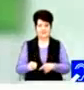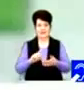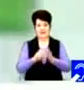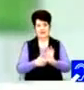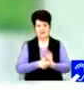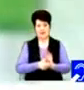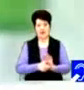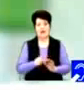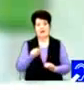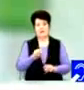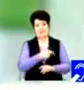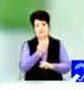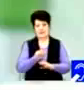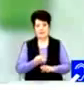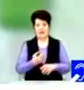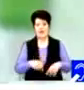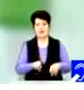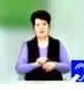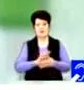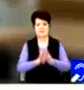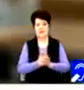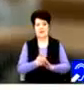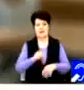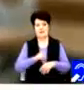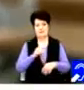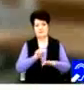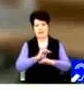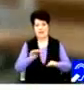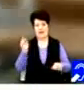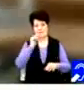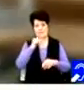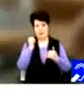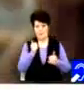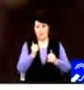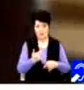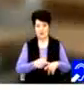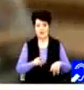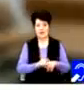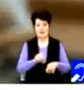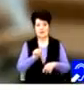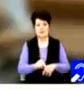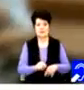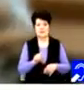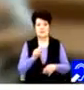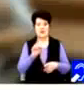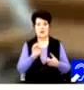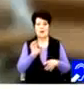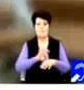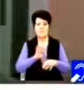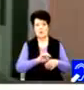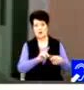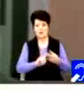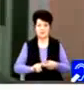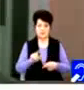Spitalului în prezent toți elevii sunt într o stare mai bună a declarat pentru tvr moldova directorul Spitalului Municipal de Boli Contagioase